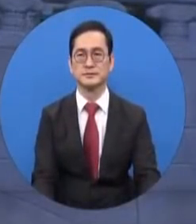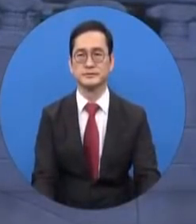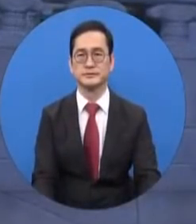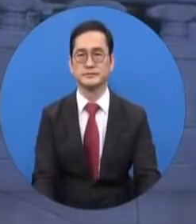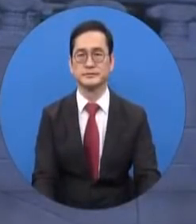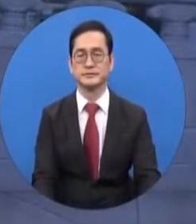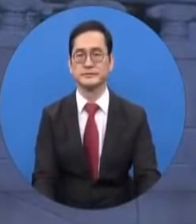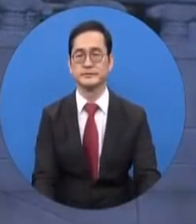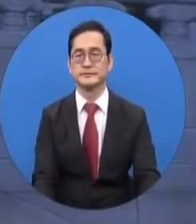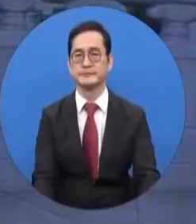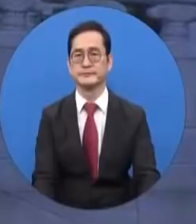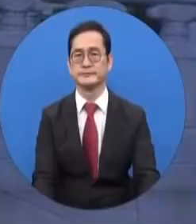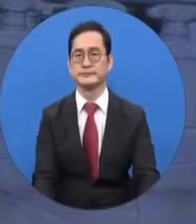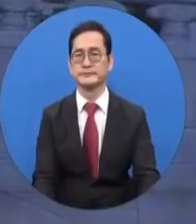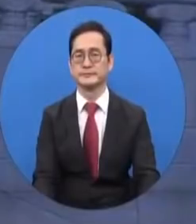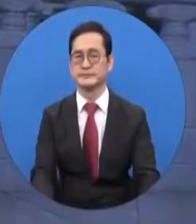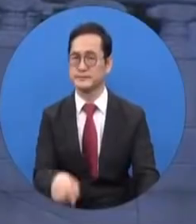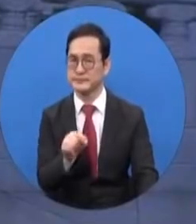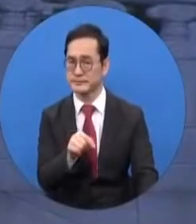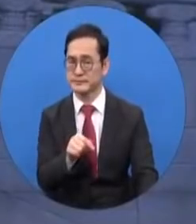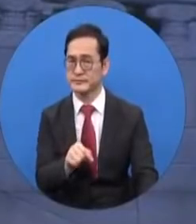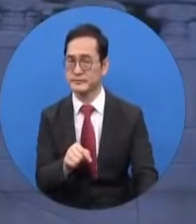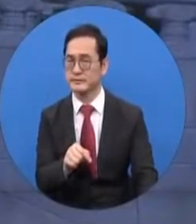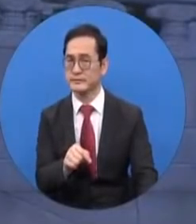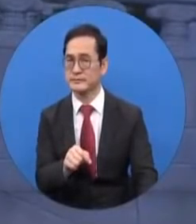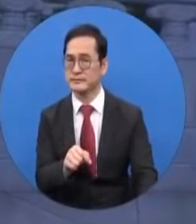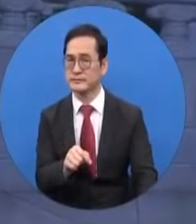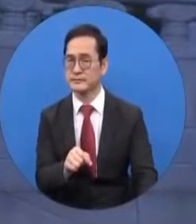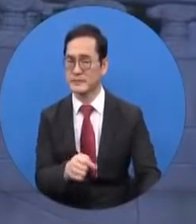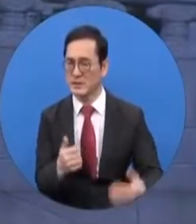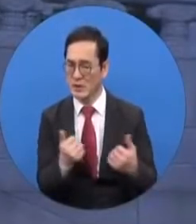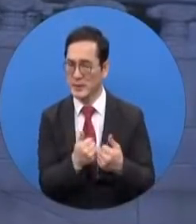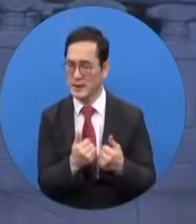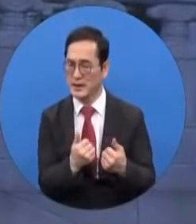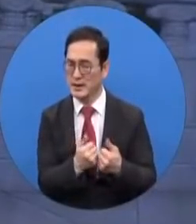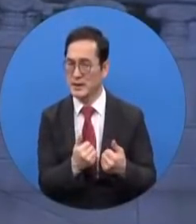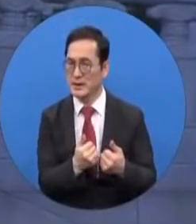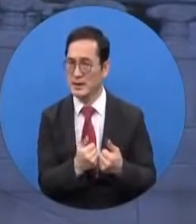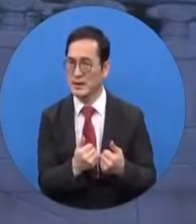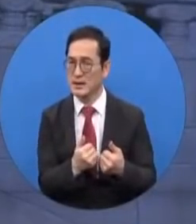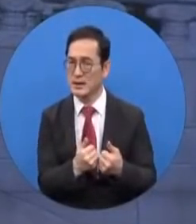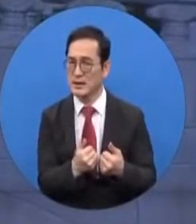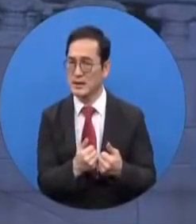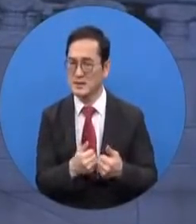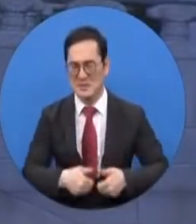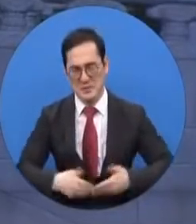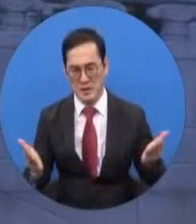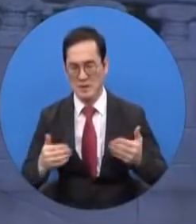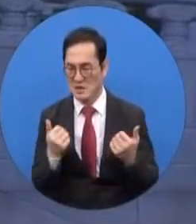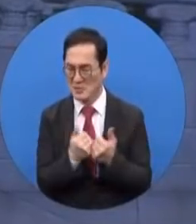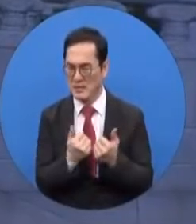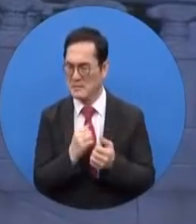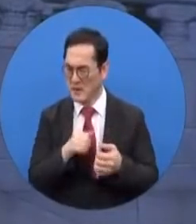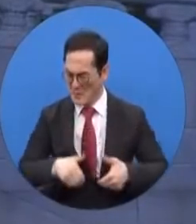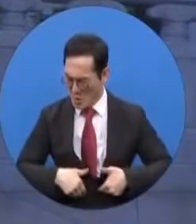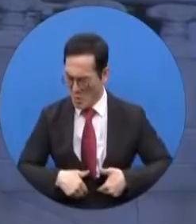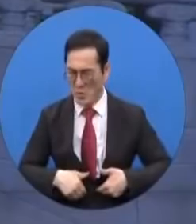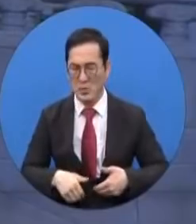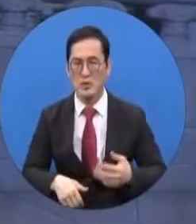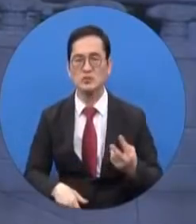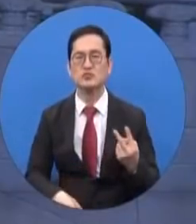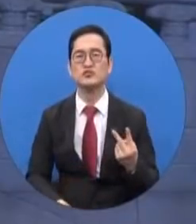들고 한편으로는 이렇게 중요한 요직이고 당연히 협의해야 하는 거 아니냐라는 어떤 국민적 상식을 양쪽이 모두 다 알고 있기